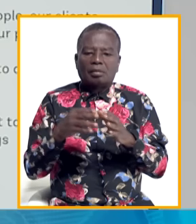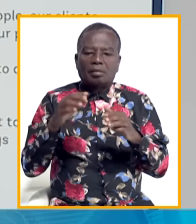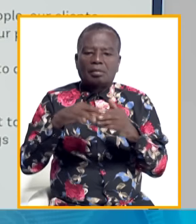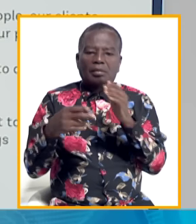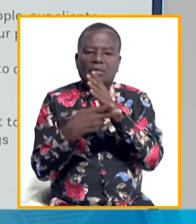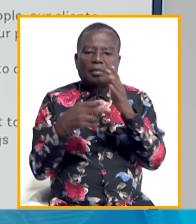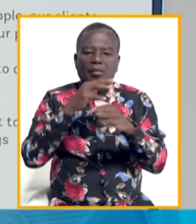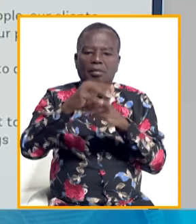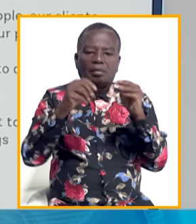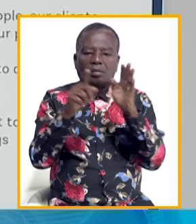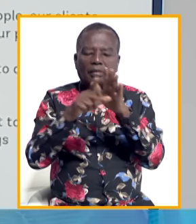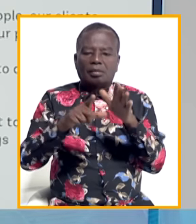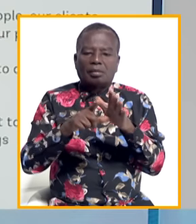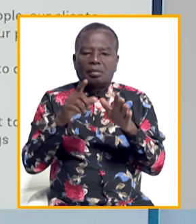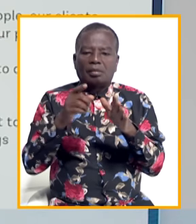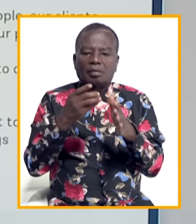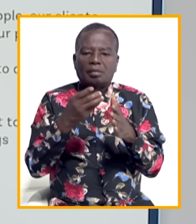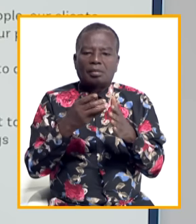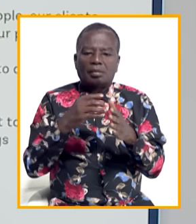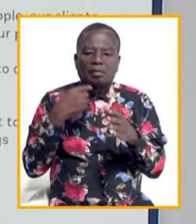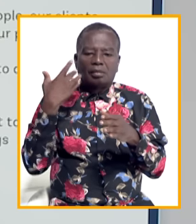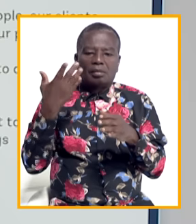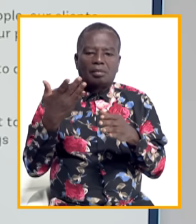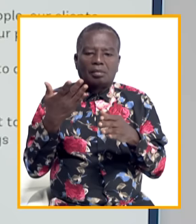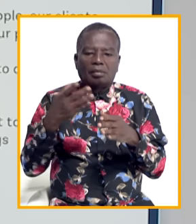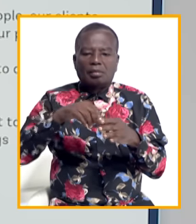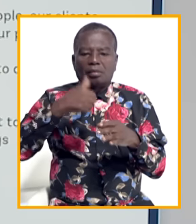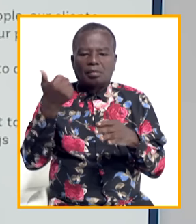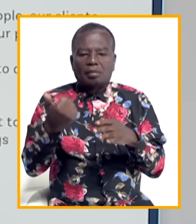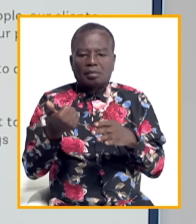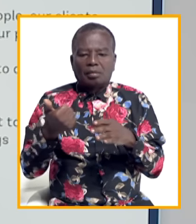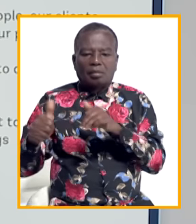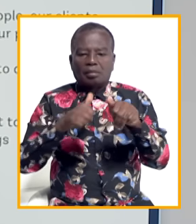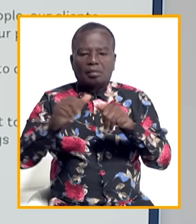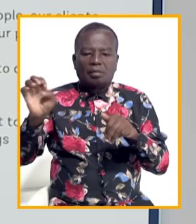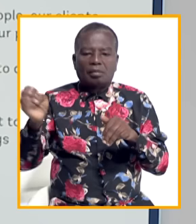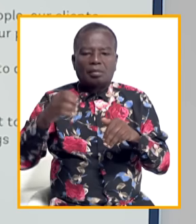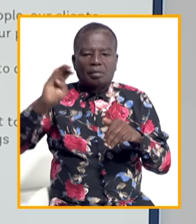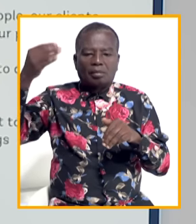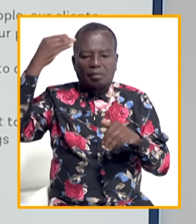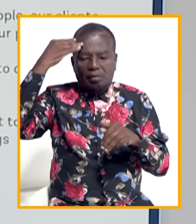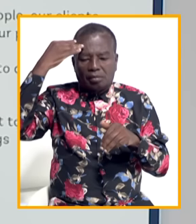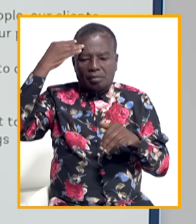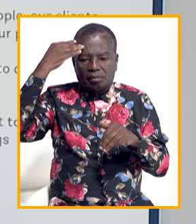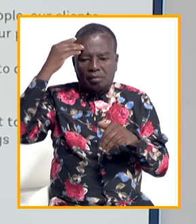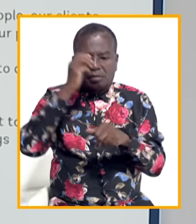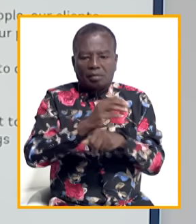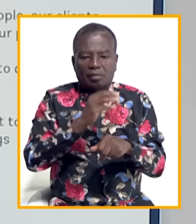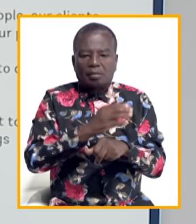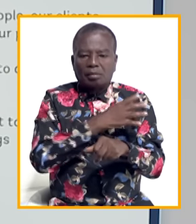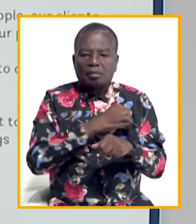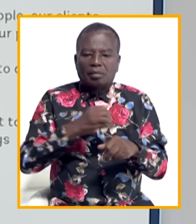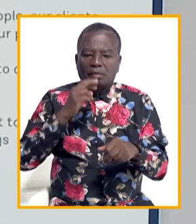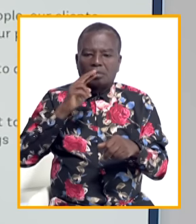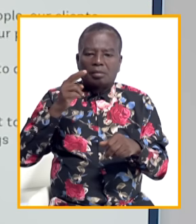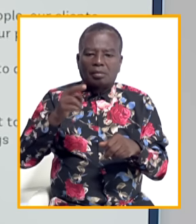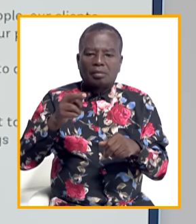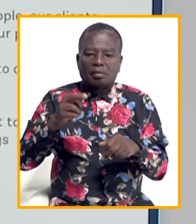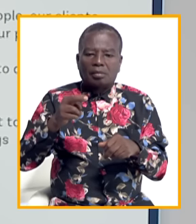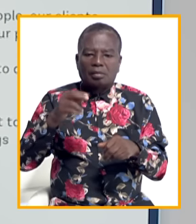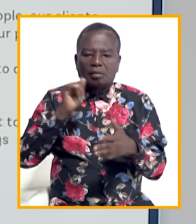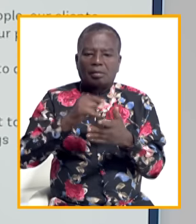Banque mondiale et du Fonds monétaire international. Bien entendu, d'autres activités du ministre de l'Emploi et de la Protection sociale, Adama Camara, sont prévues.